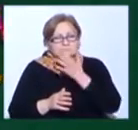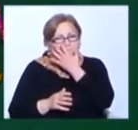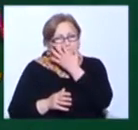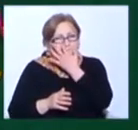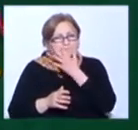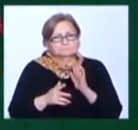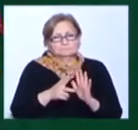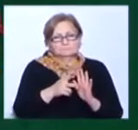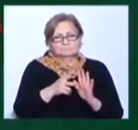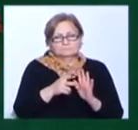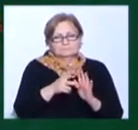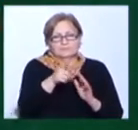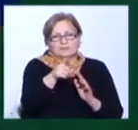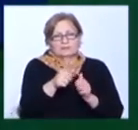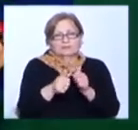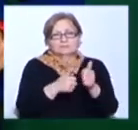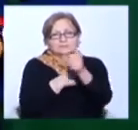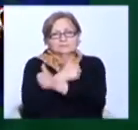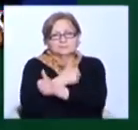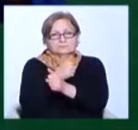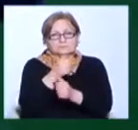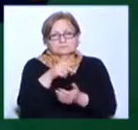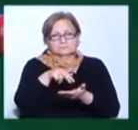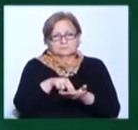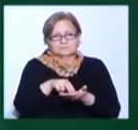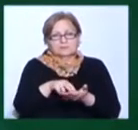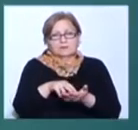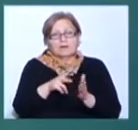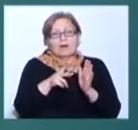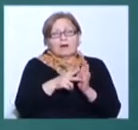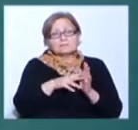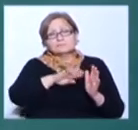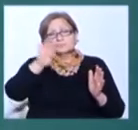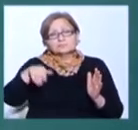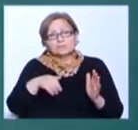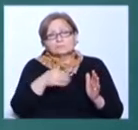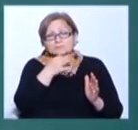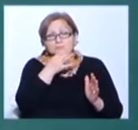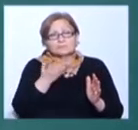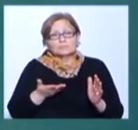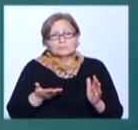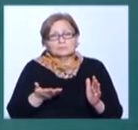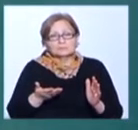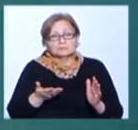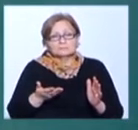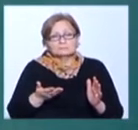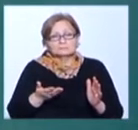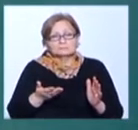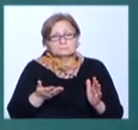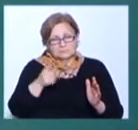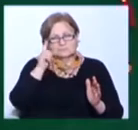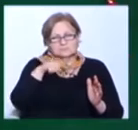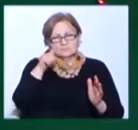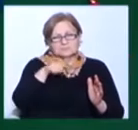7-იანი 8-ის წინ დგას. 8-ის მომდევნო რომელია? 8-ის მომდევნოც იცით, მე